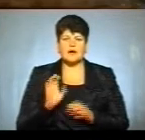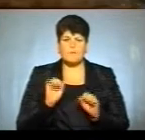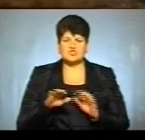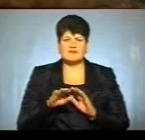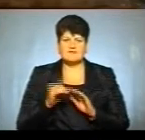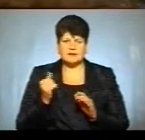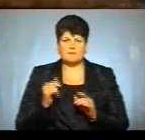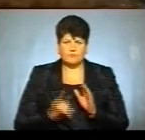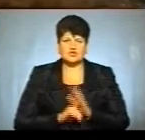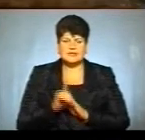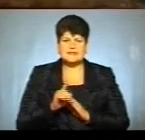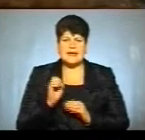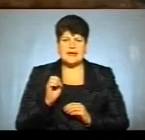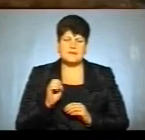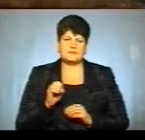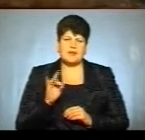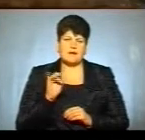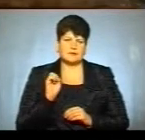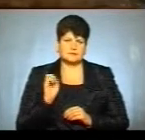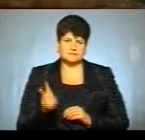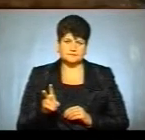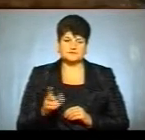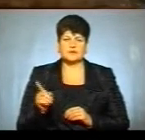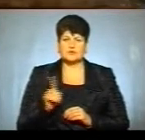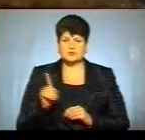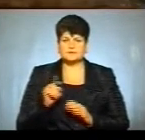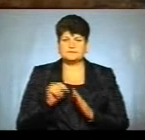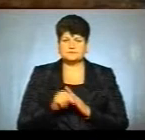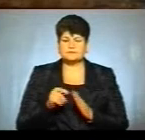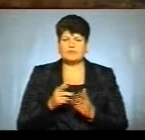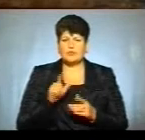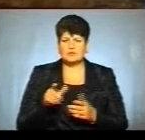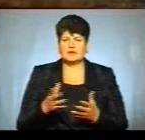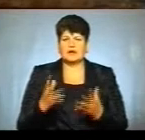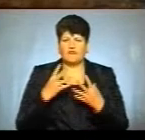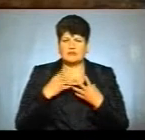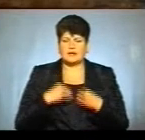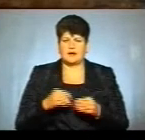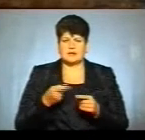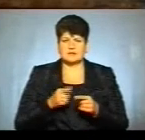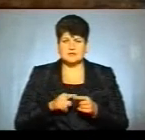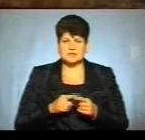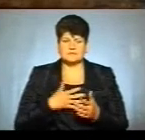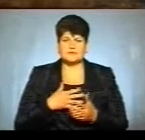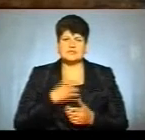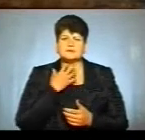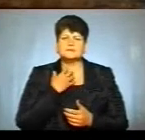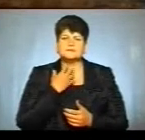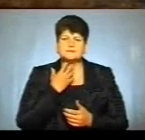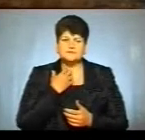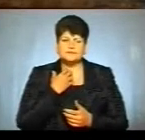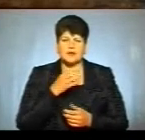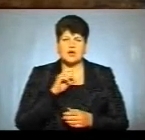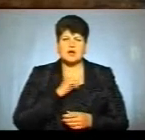захворювання. До чого призводить те, що людина вдихає разом з повітрям ці сполуки. Найперше – це дертя в горлі,